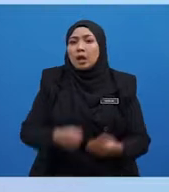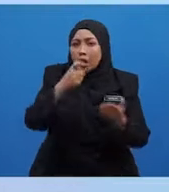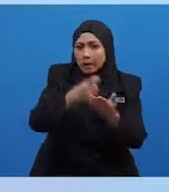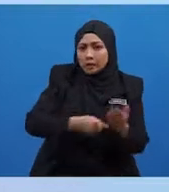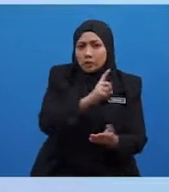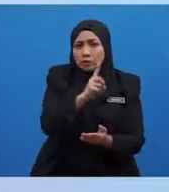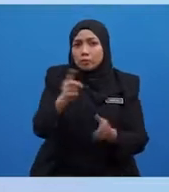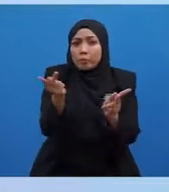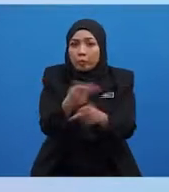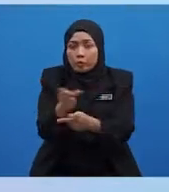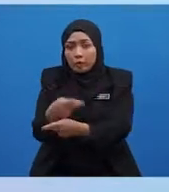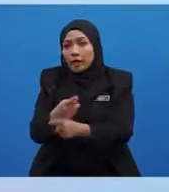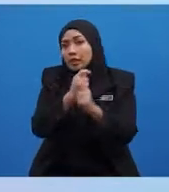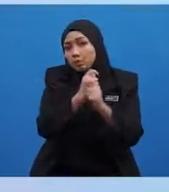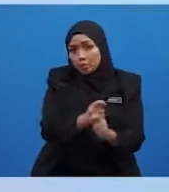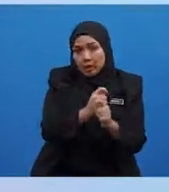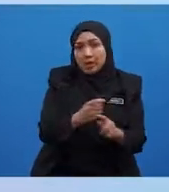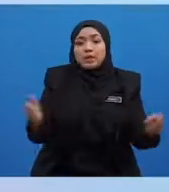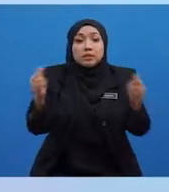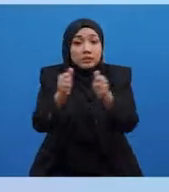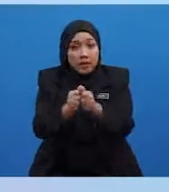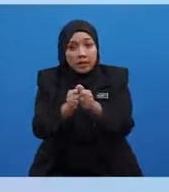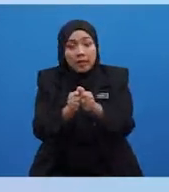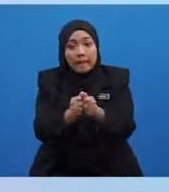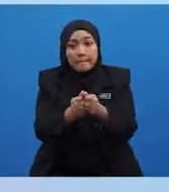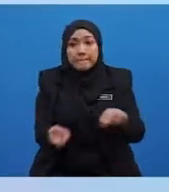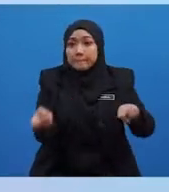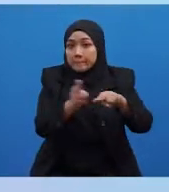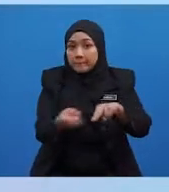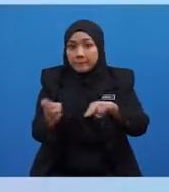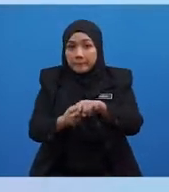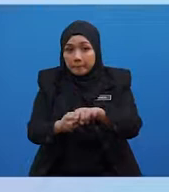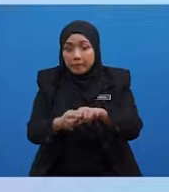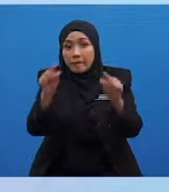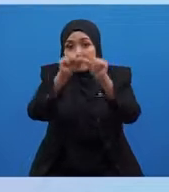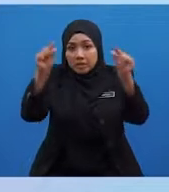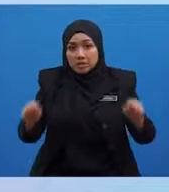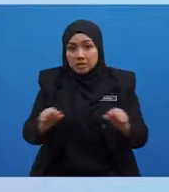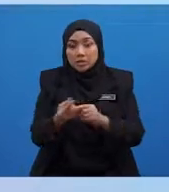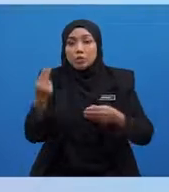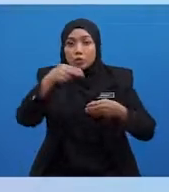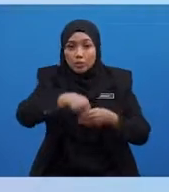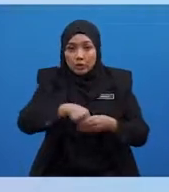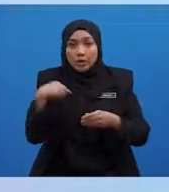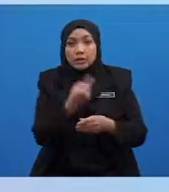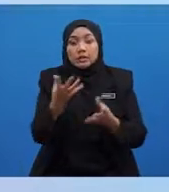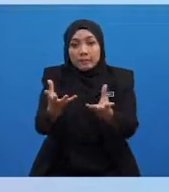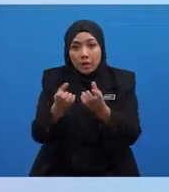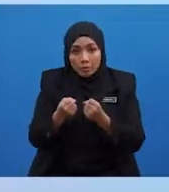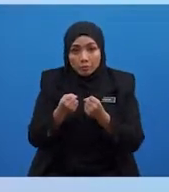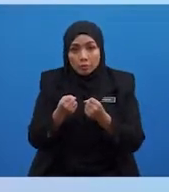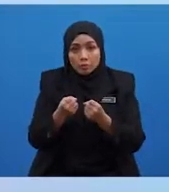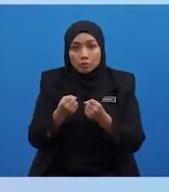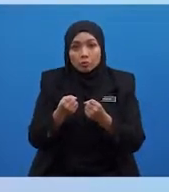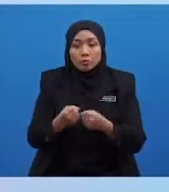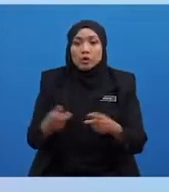Harga sesuatu produk ditentukan dengan menambah margin keuntungan yang dikehendaki ke atas kos